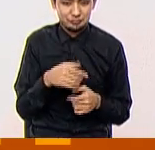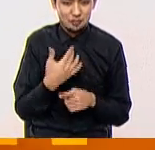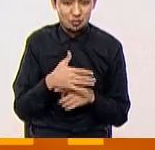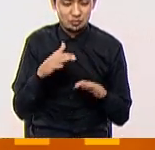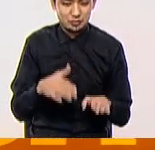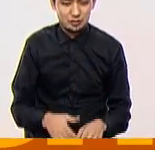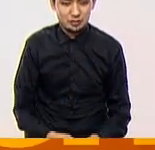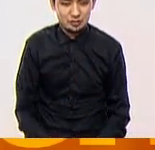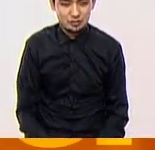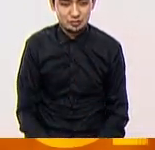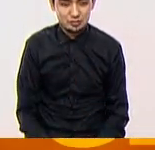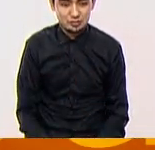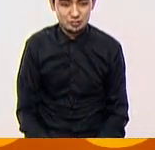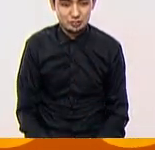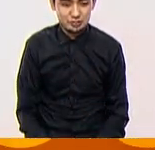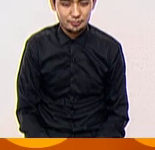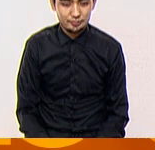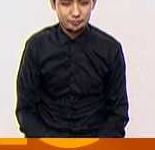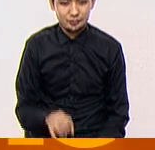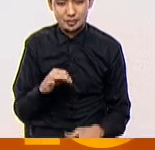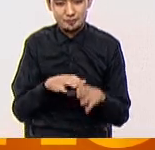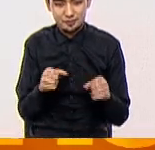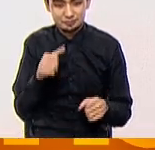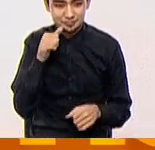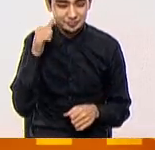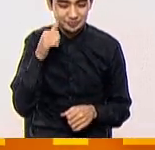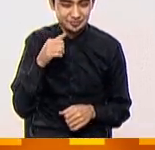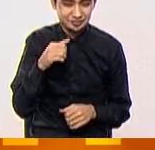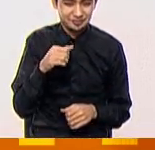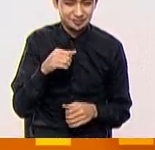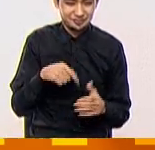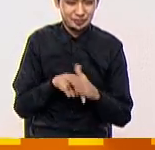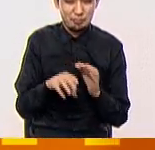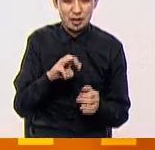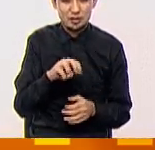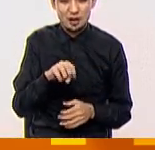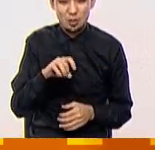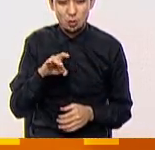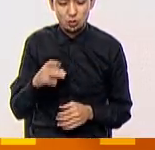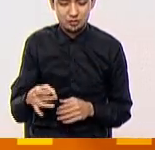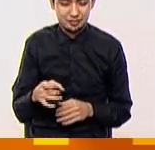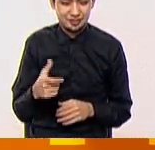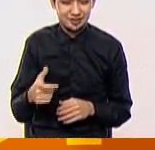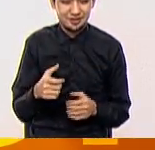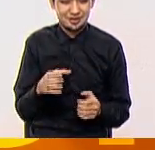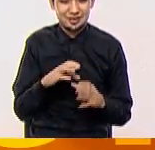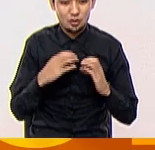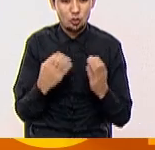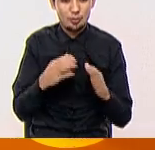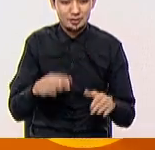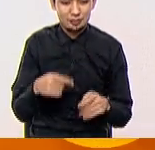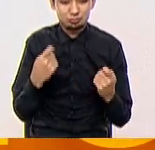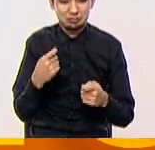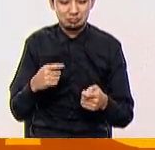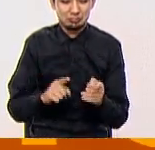озере. Ал шенеуніктер былтыр желтоқсан айында Металлург стадионындағы хоккей кортын саудаға шығарған.